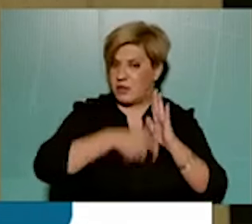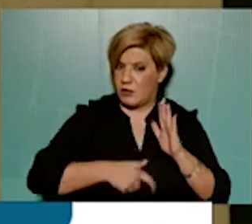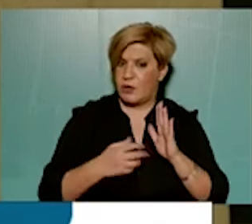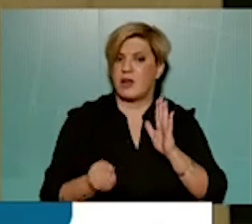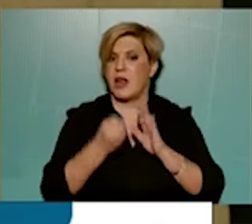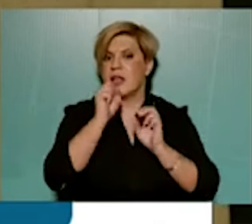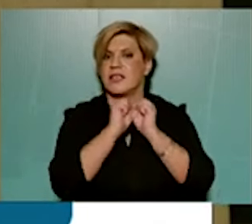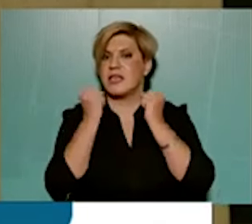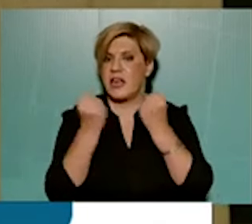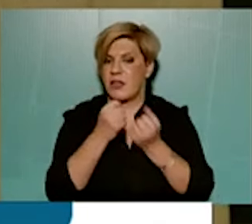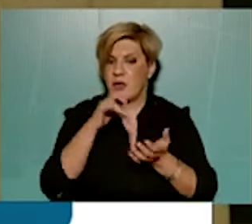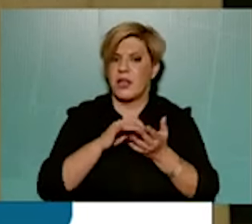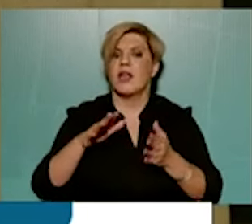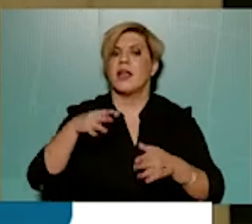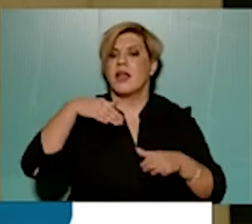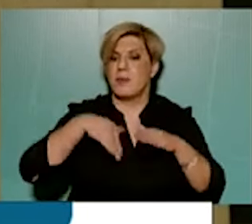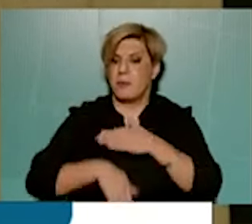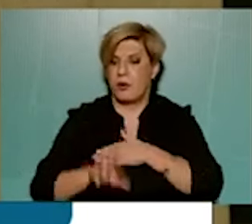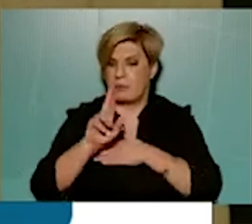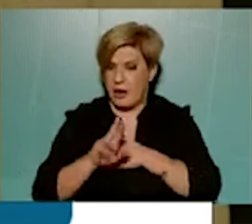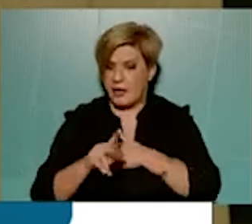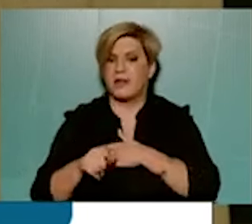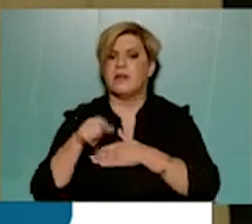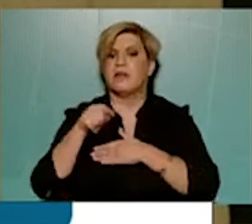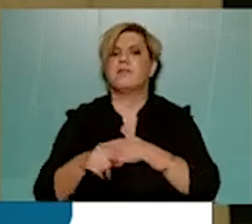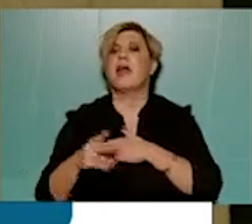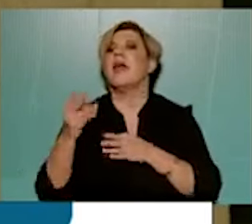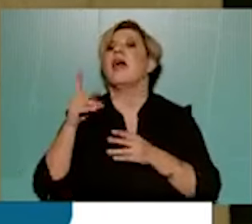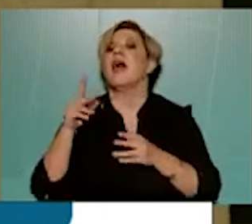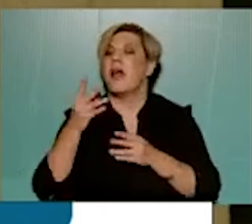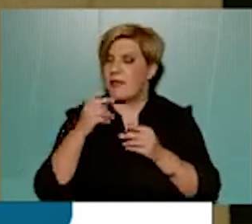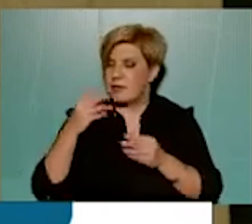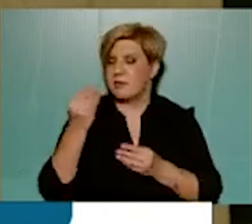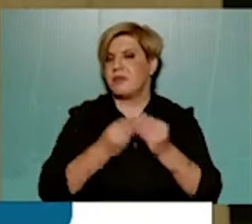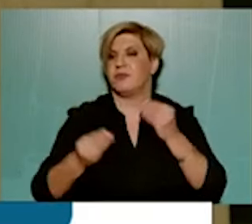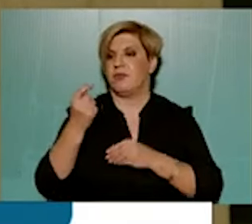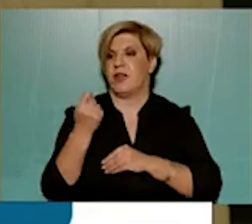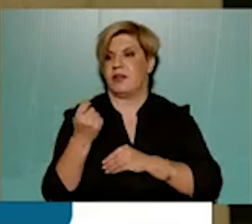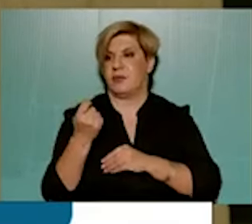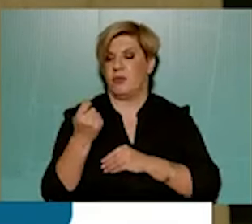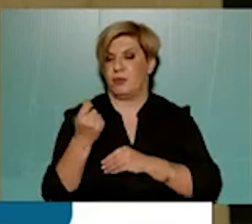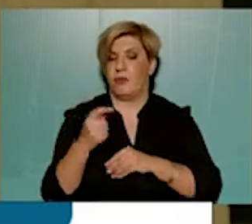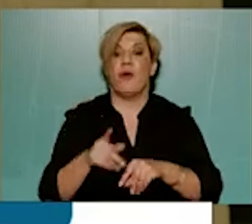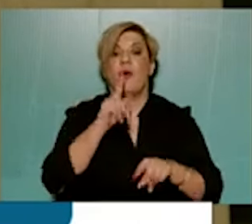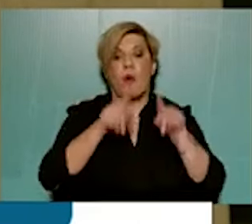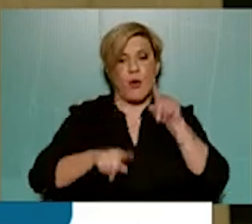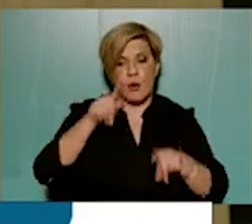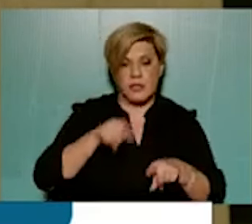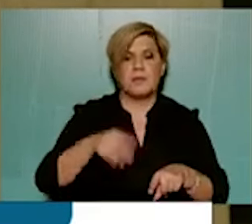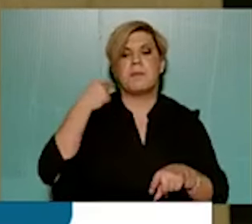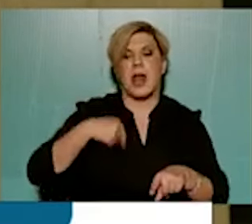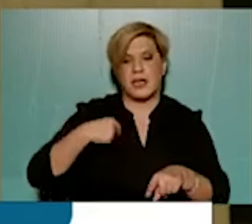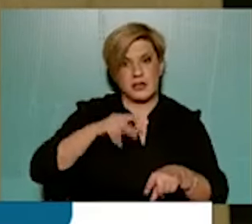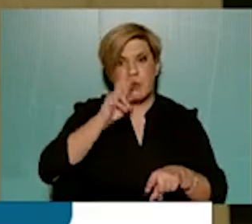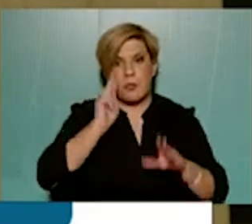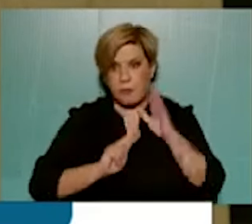νέων συνεδριακών χώρων, υπόγειων χώρων στάθμευσης, με ΣΔΙΤ άρα με υψηλό αντίτιμο για όλους μας. Ορισμένοι λοιπόν χώροι